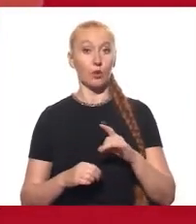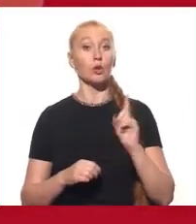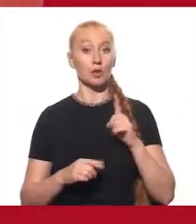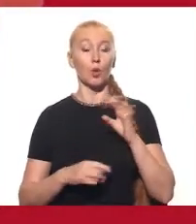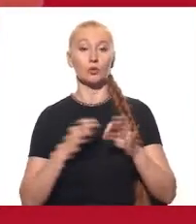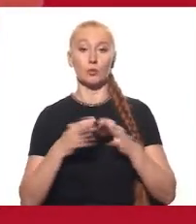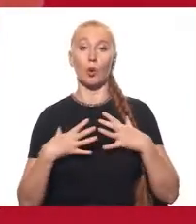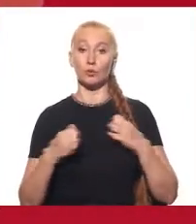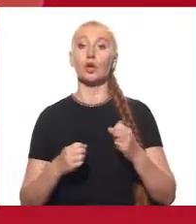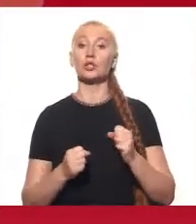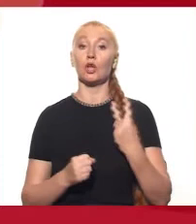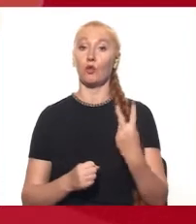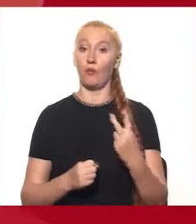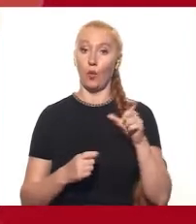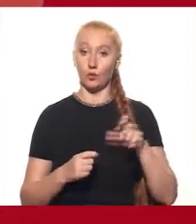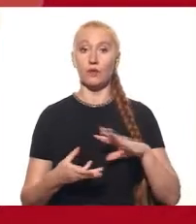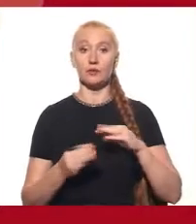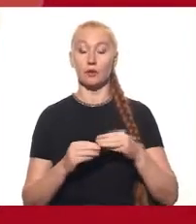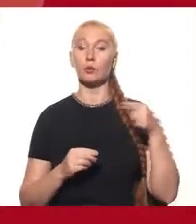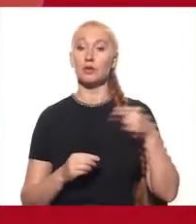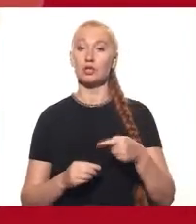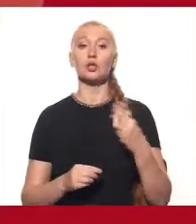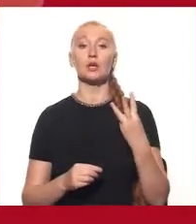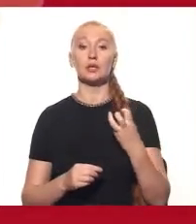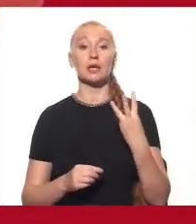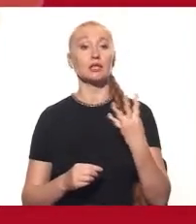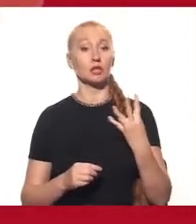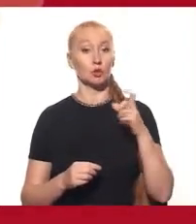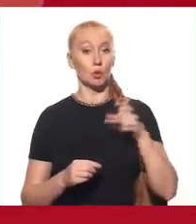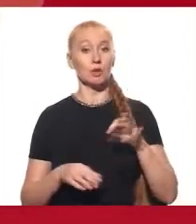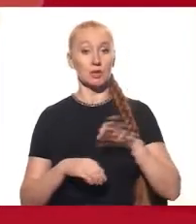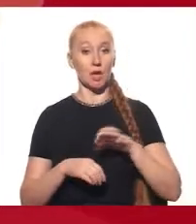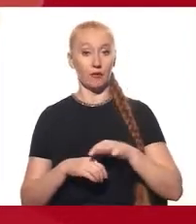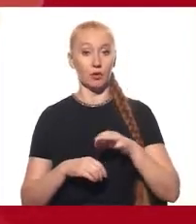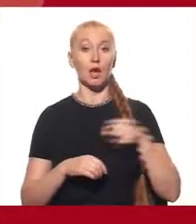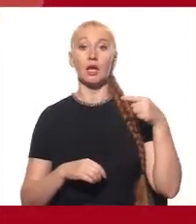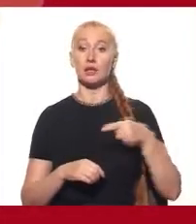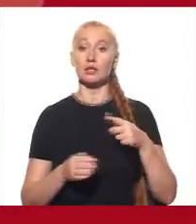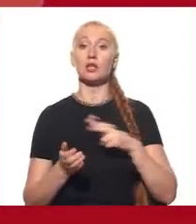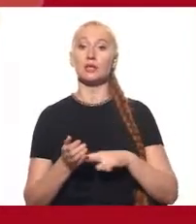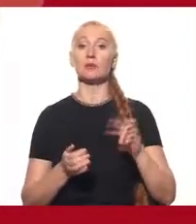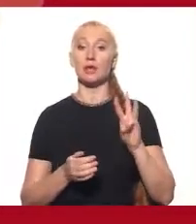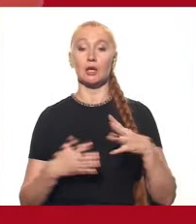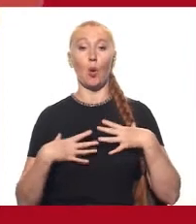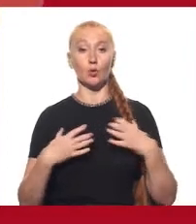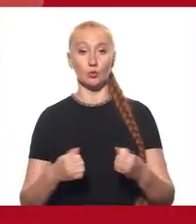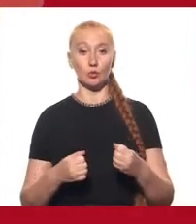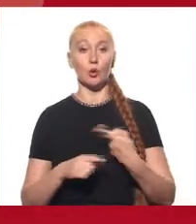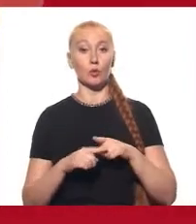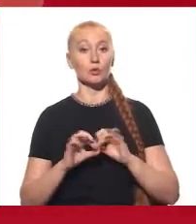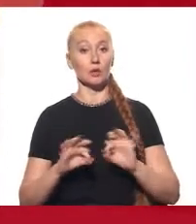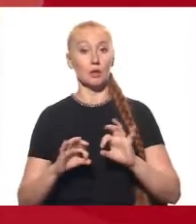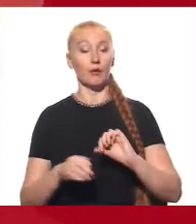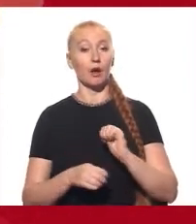за добу одужали ще 2 людей. Загалом в області 1334 людини захворіли, 1073 одужали. Про це